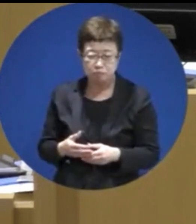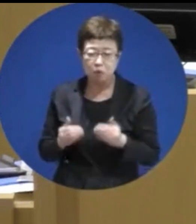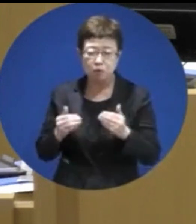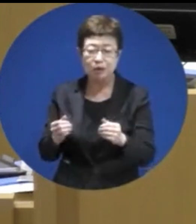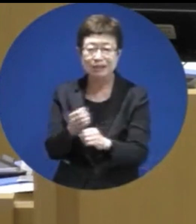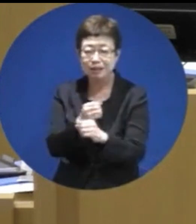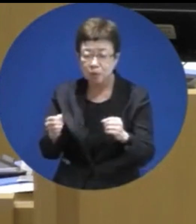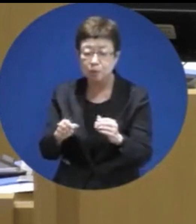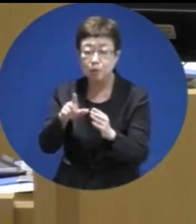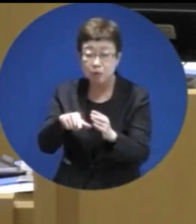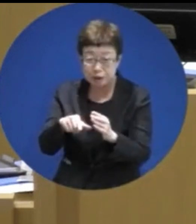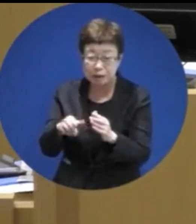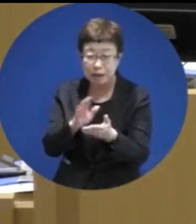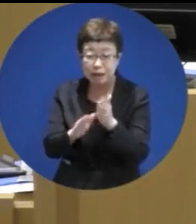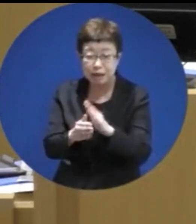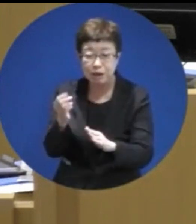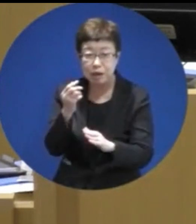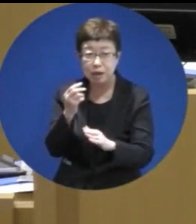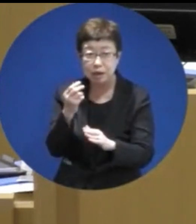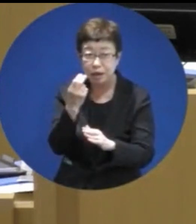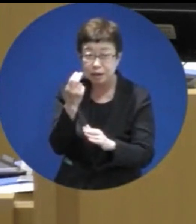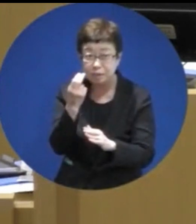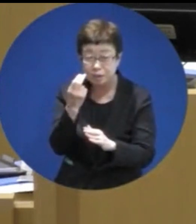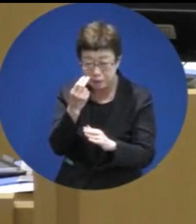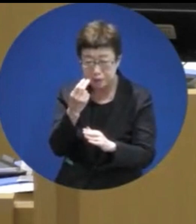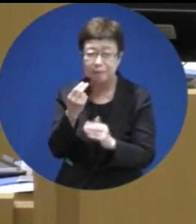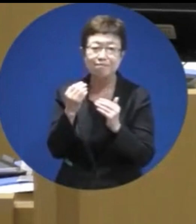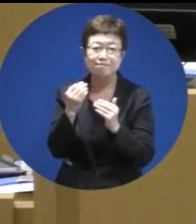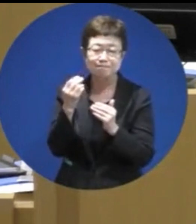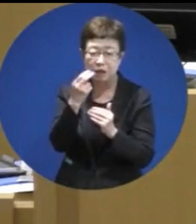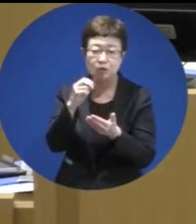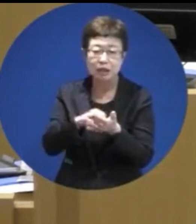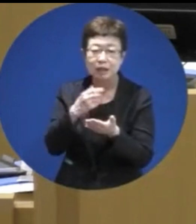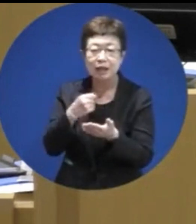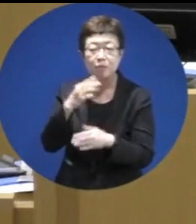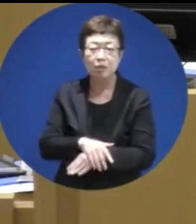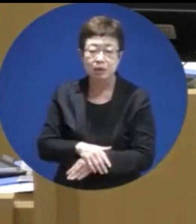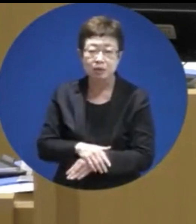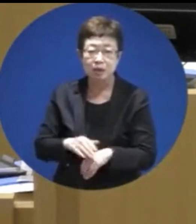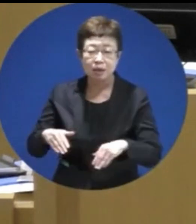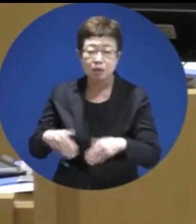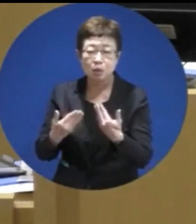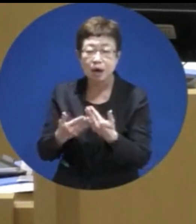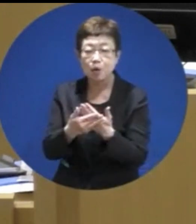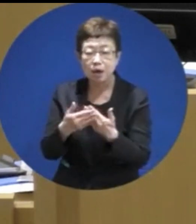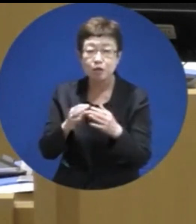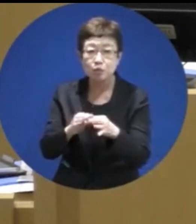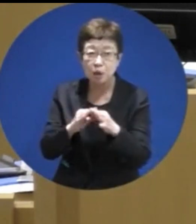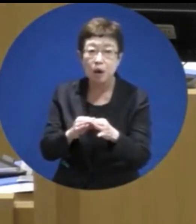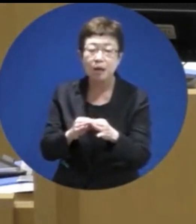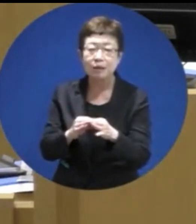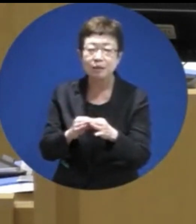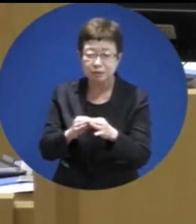開始後、再度 LINE アンケートを実施し、加入率の推移を確認してまいります。区民交通障害保険については、一部の区でオン